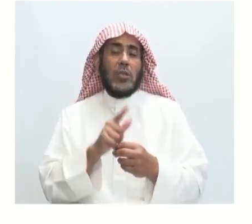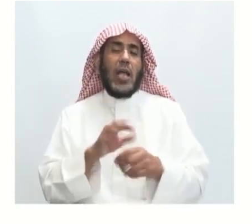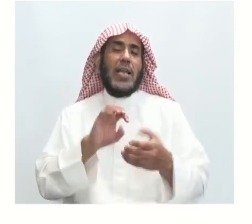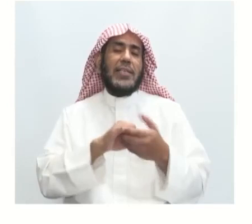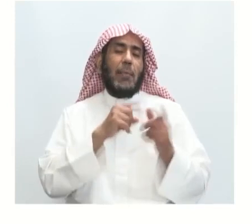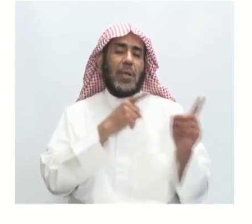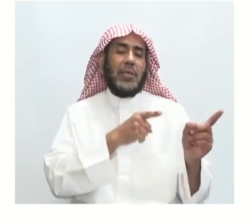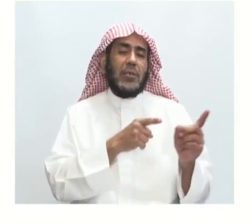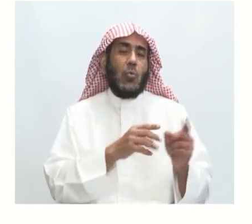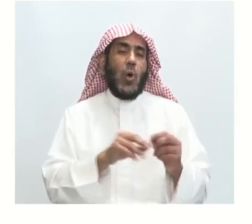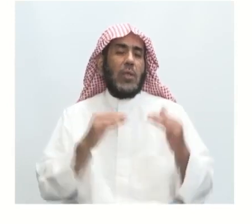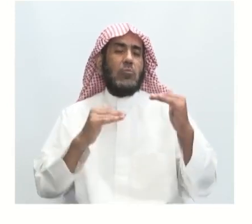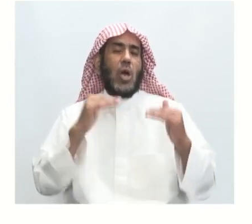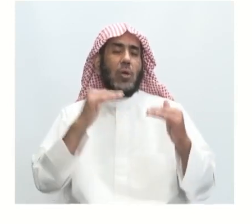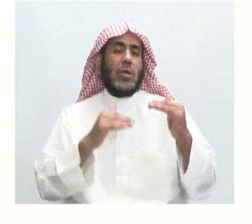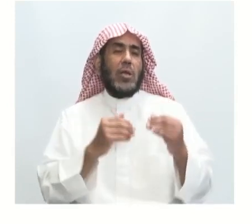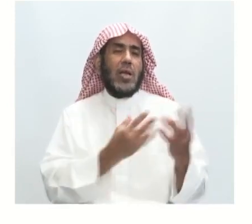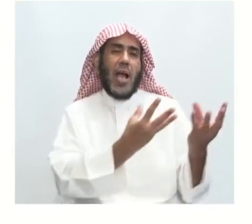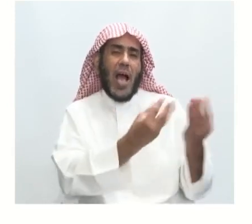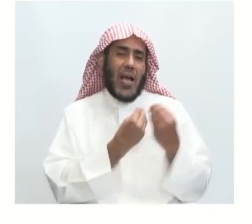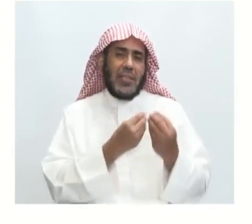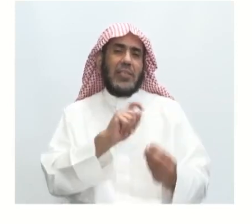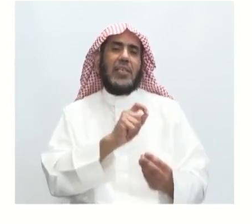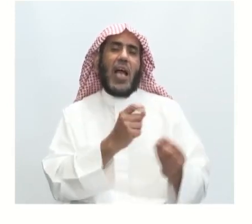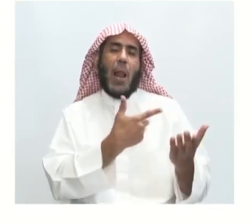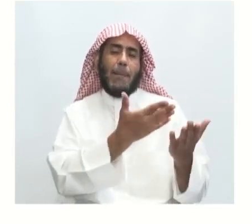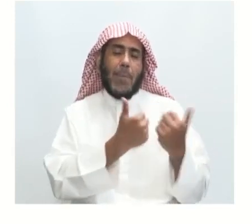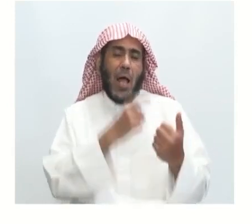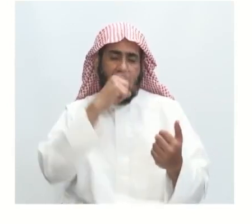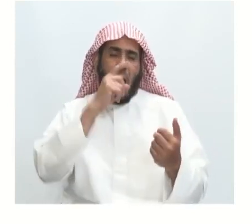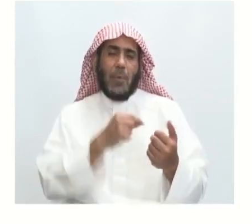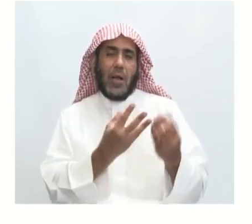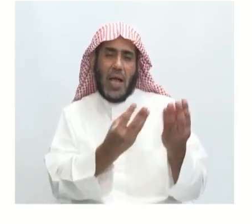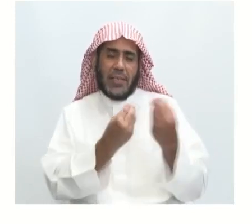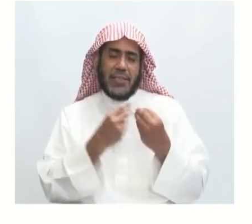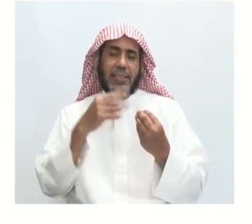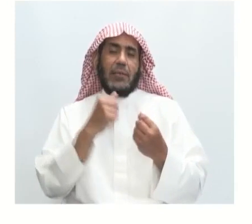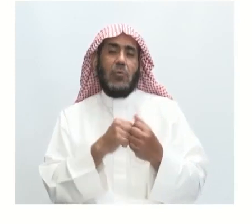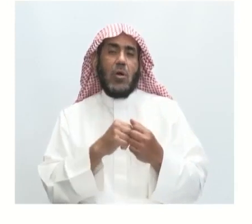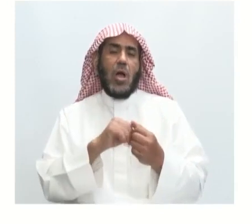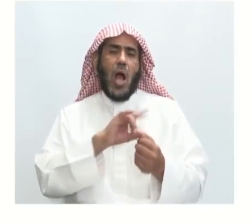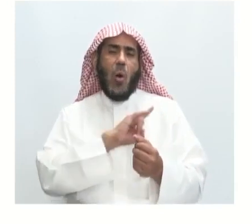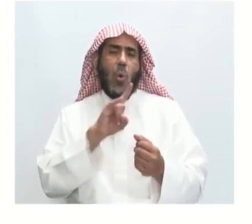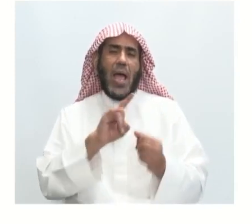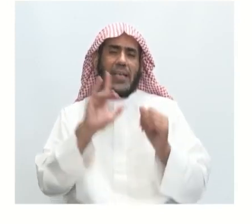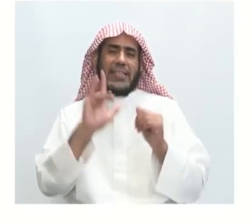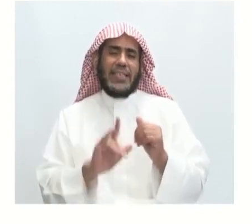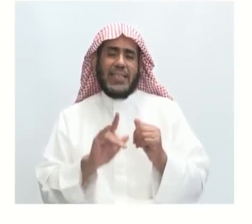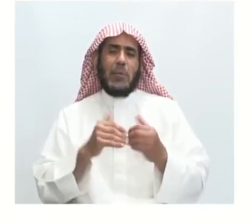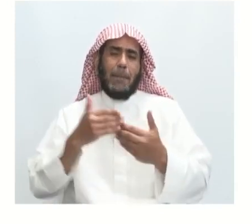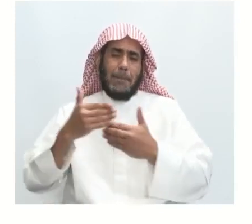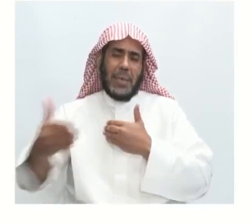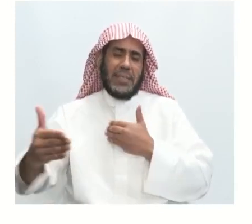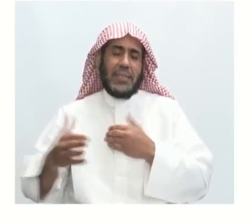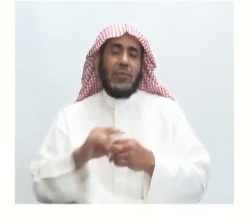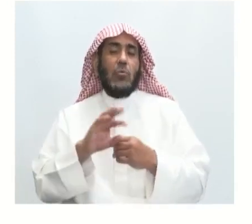لزميلك وهذا للمساوي اعطني قلمك ايضا هذا امر اعطني قلمك او لا تجلس بعيدا